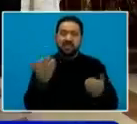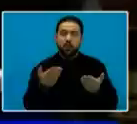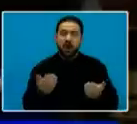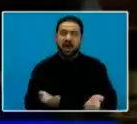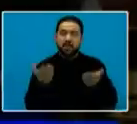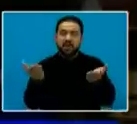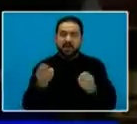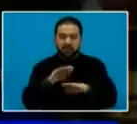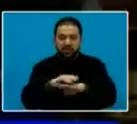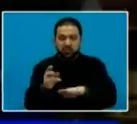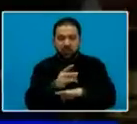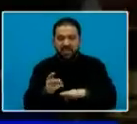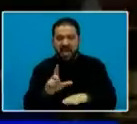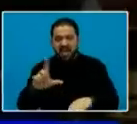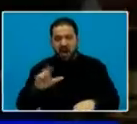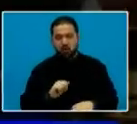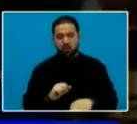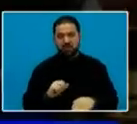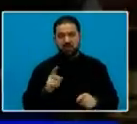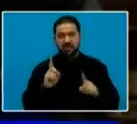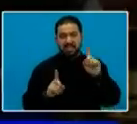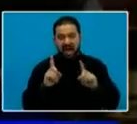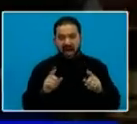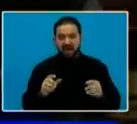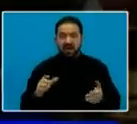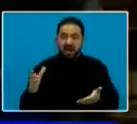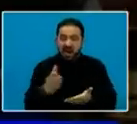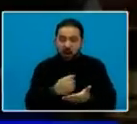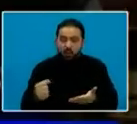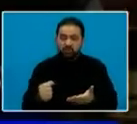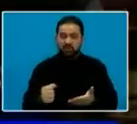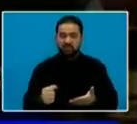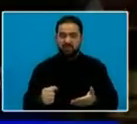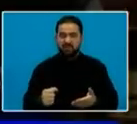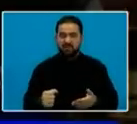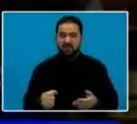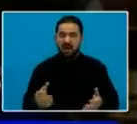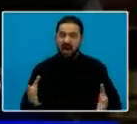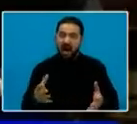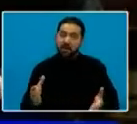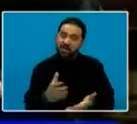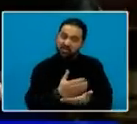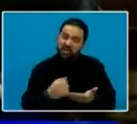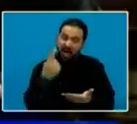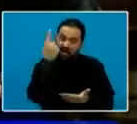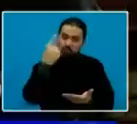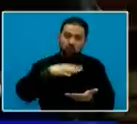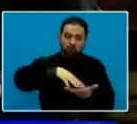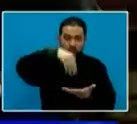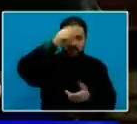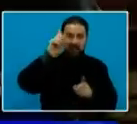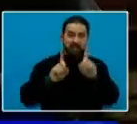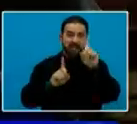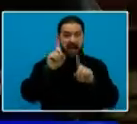primește mărturisirea păcatelor lui. Dacă reușim lucrul acela, am câștigat un suflet. Dacă nu,